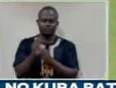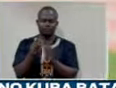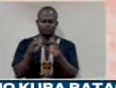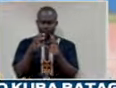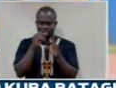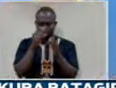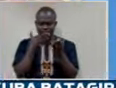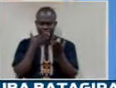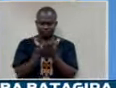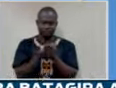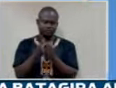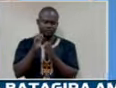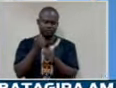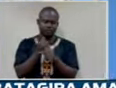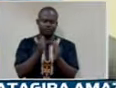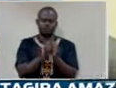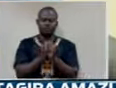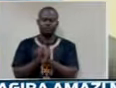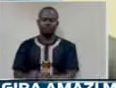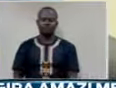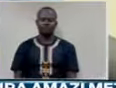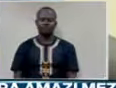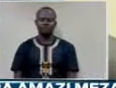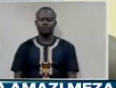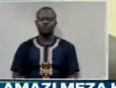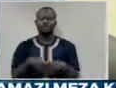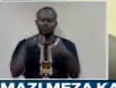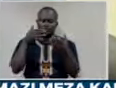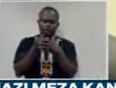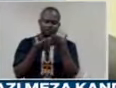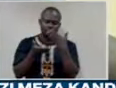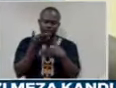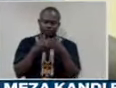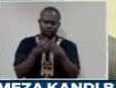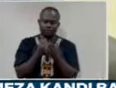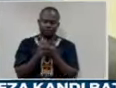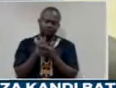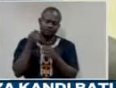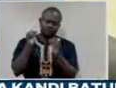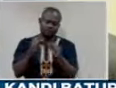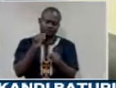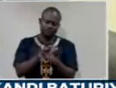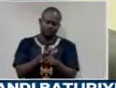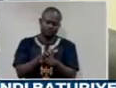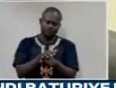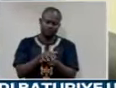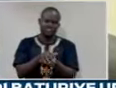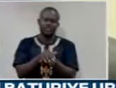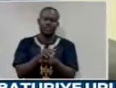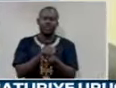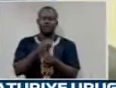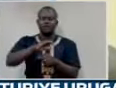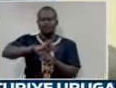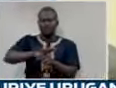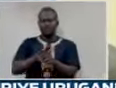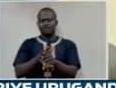bavugana neza bashobora kuba bakorana kugeza ubu ngubu turi kuvugana akambwira ko hari opportunite zishoboka ko ibi bya corona